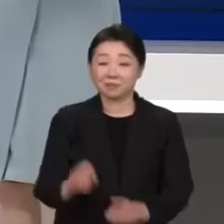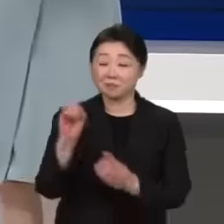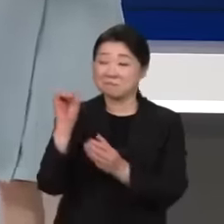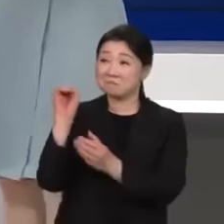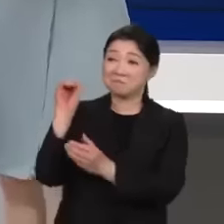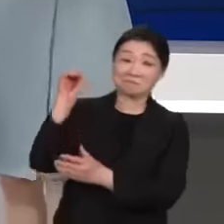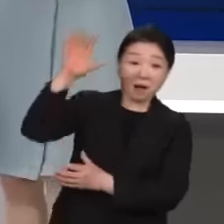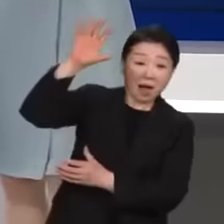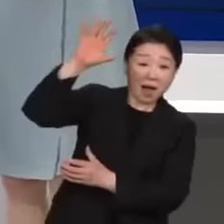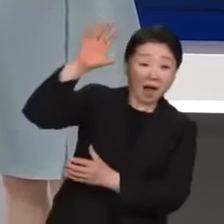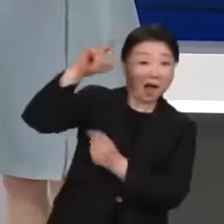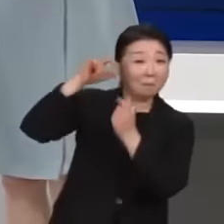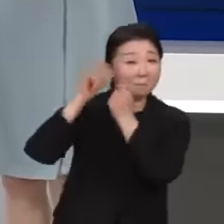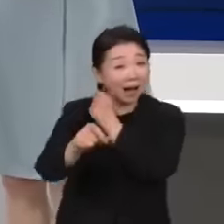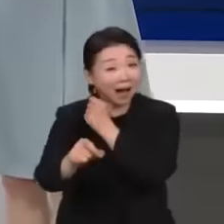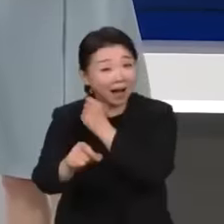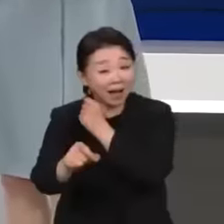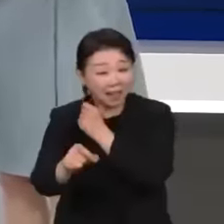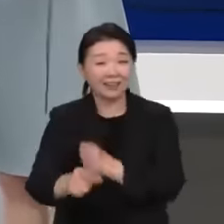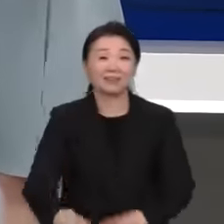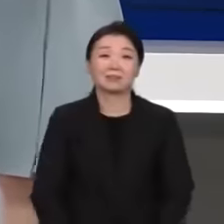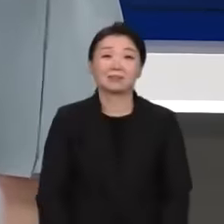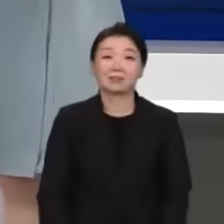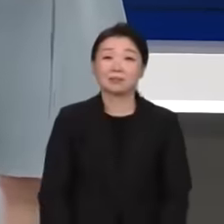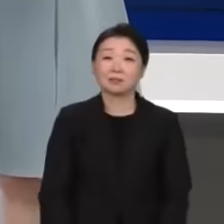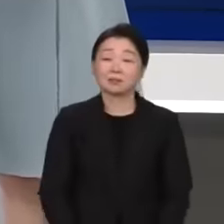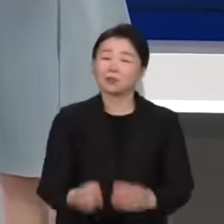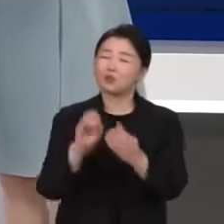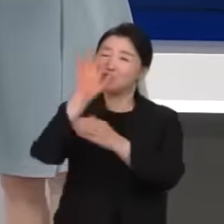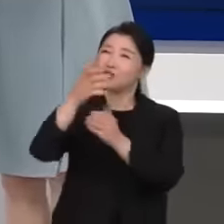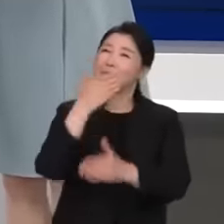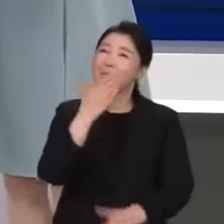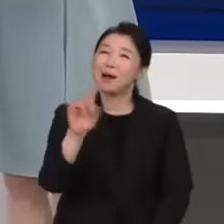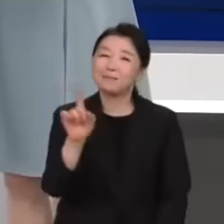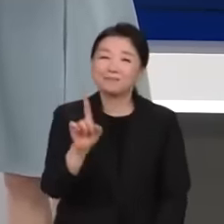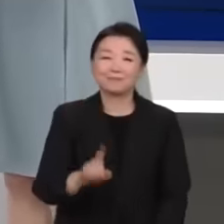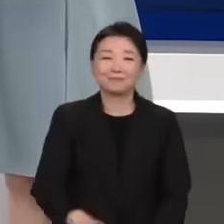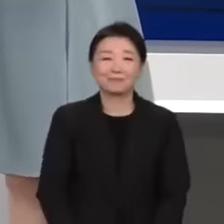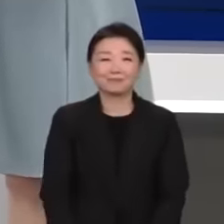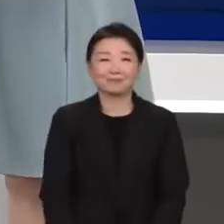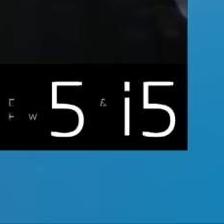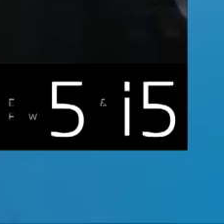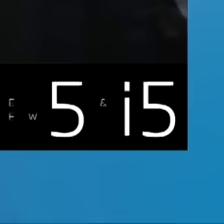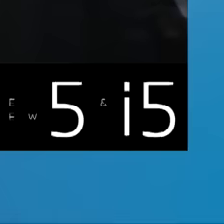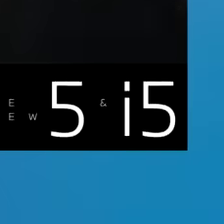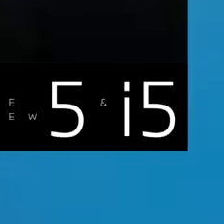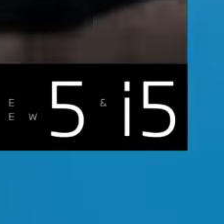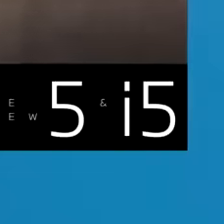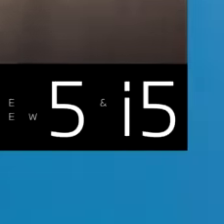공중으로 날아오른 건 속임수였습니다. 어떻게 이런 슛이 가능할까요?